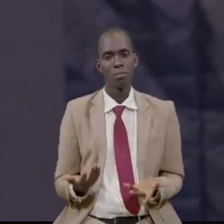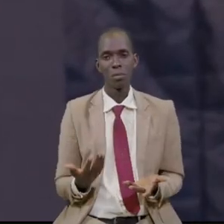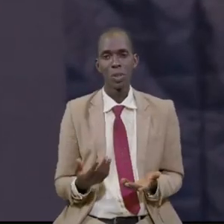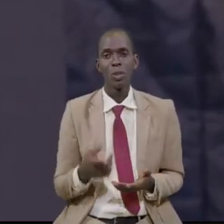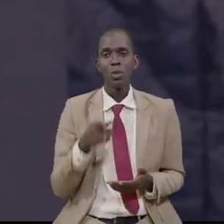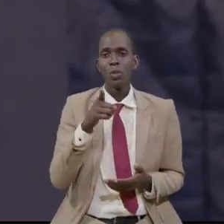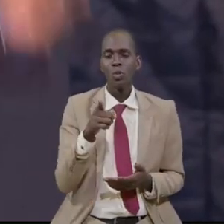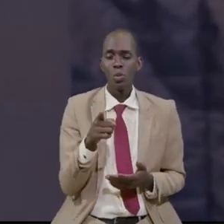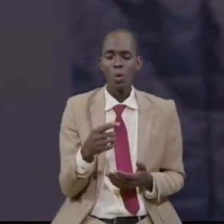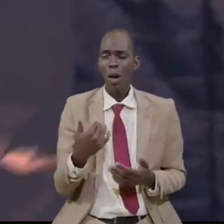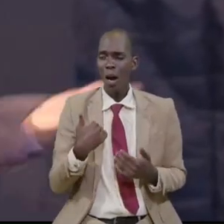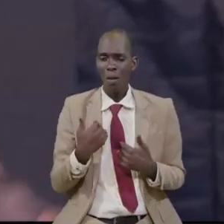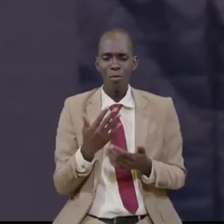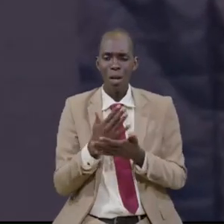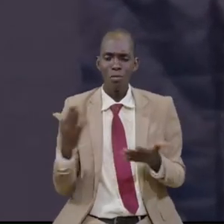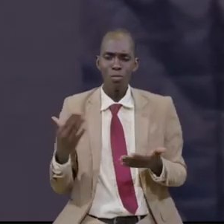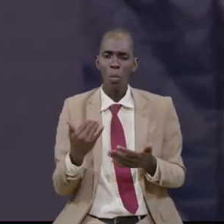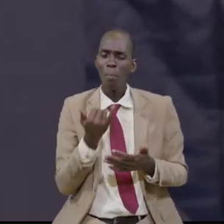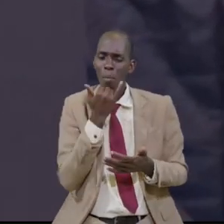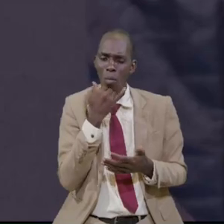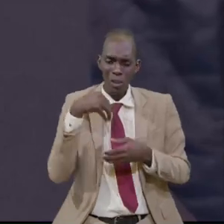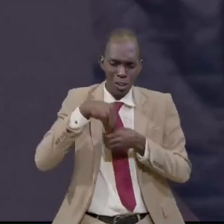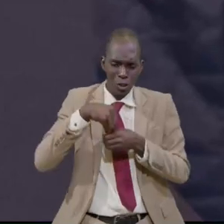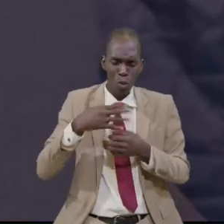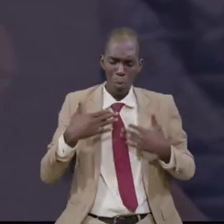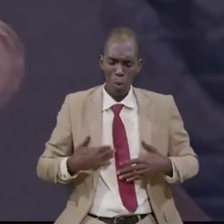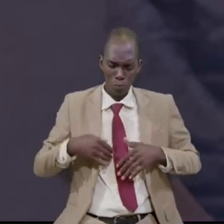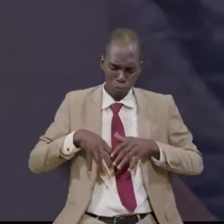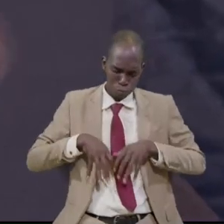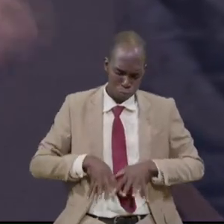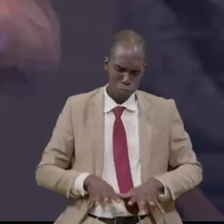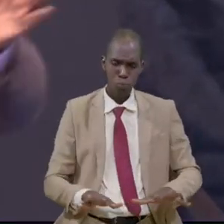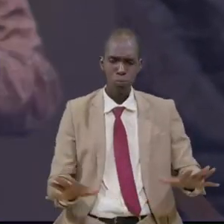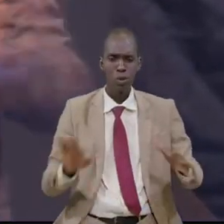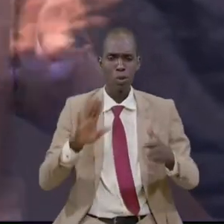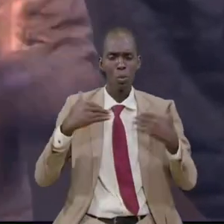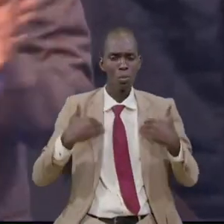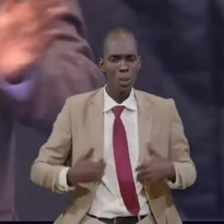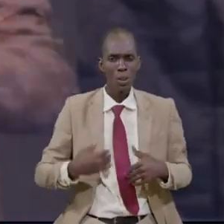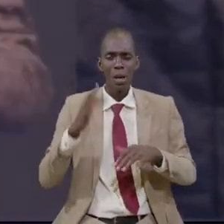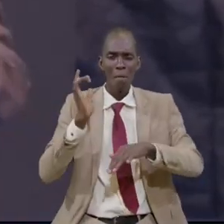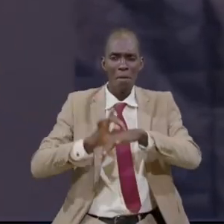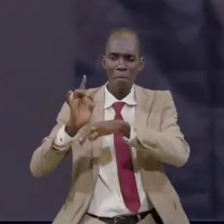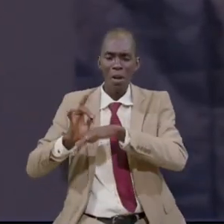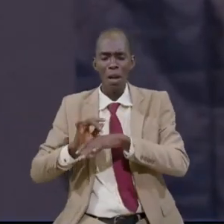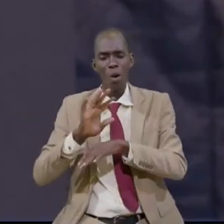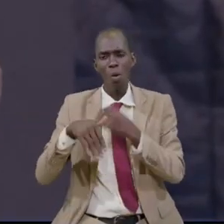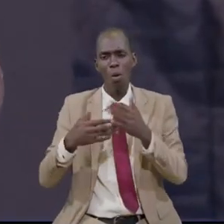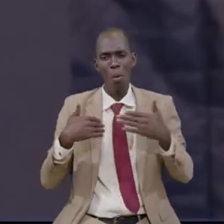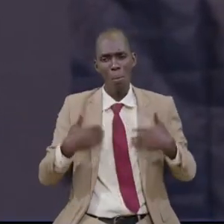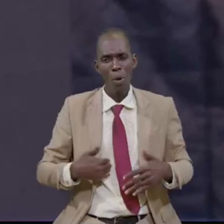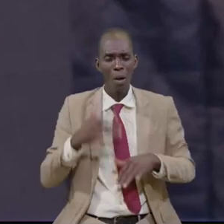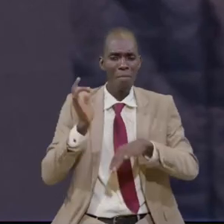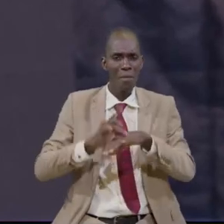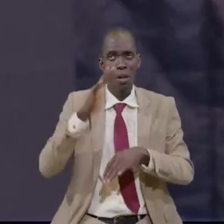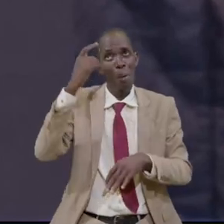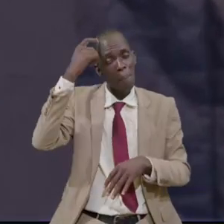tout votre cœur est affectter le cerveau affectter toute partie affecté mais si nous allons